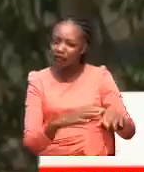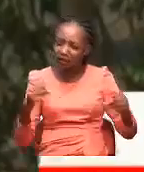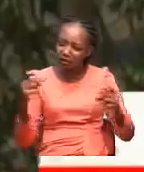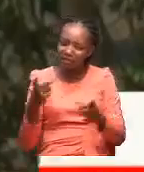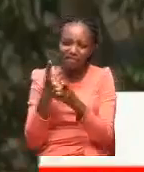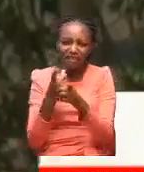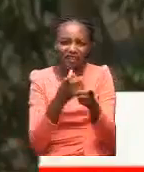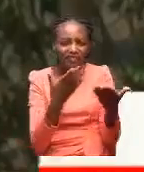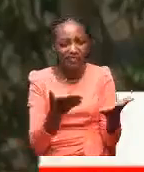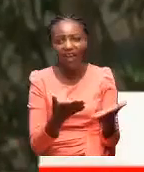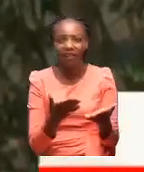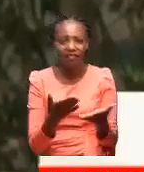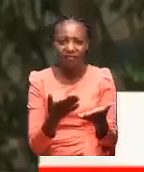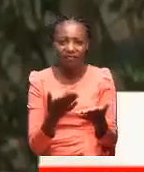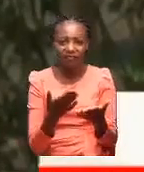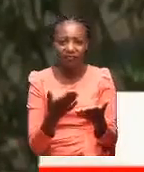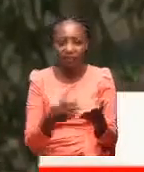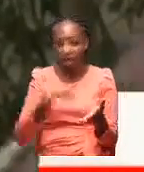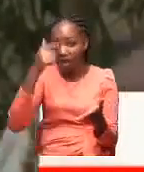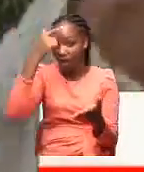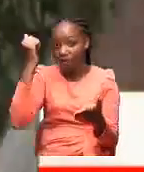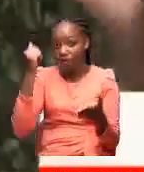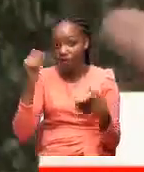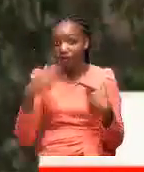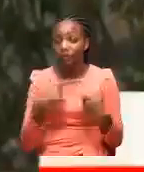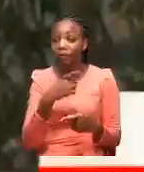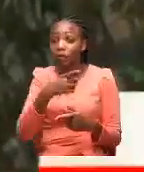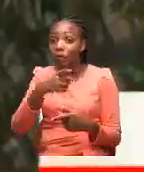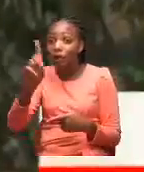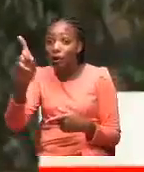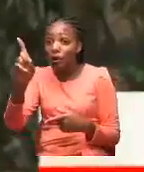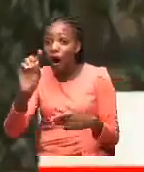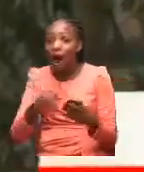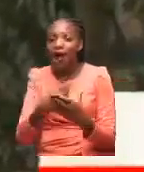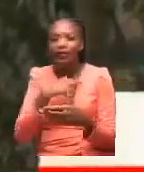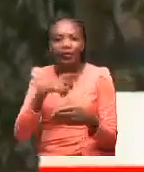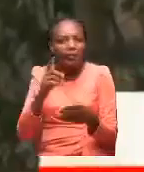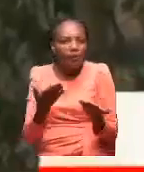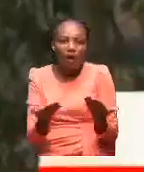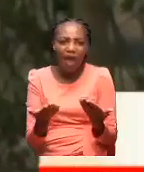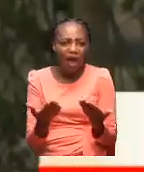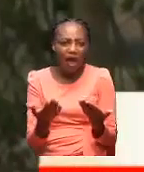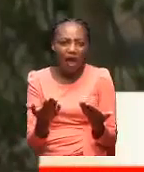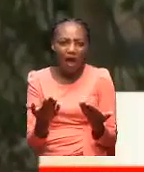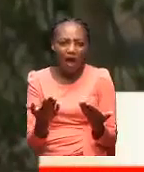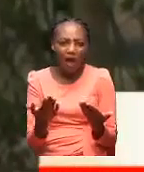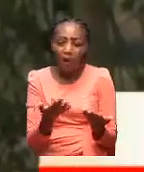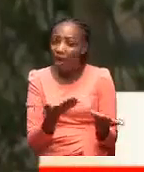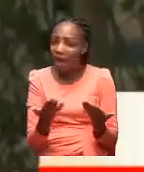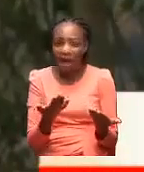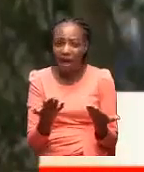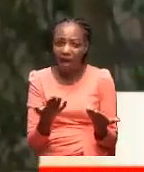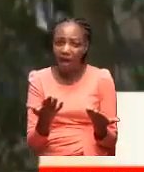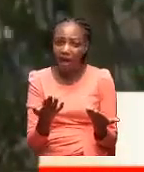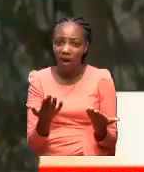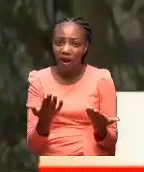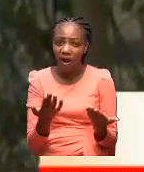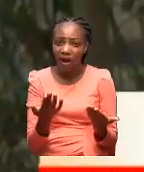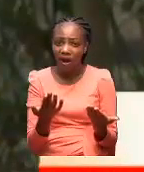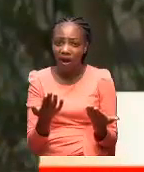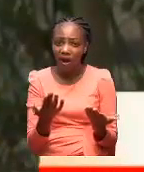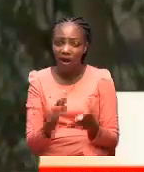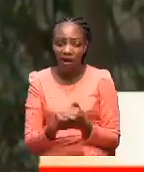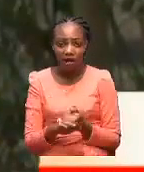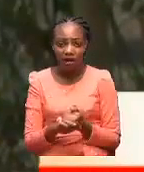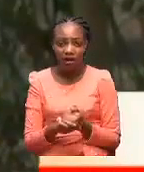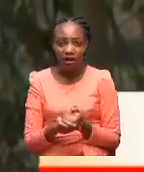tukiona mambo mabaya. Maneno hao watapanda ndege wataenda, na sisi tutaenda wapi? Eh? Sisi tutaenda wapi? Wengine watoa wako